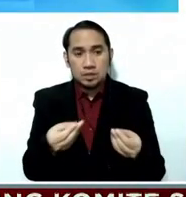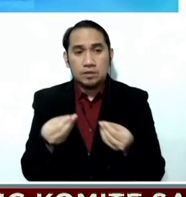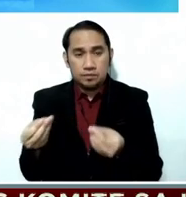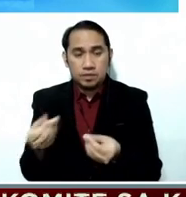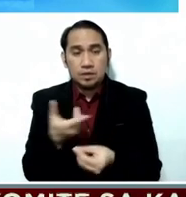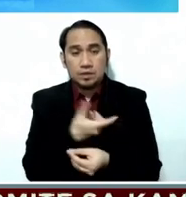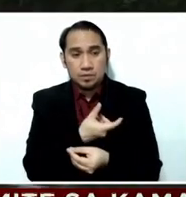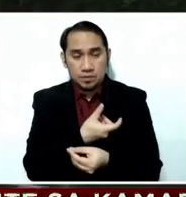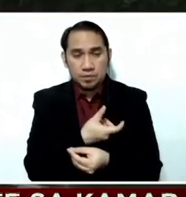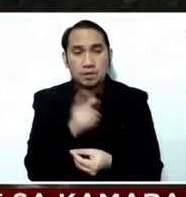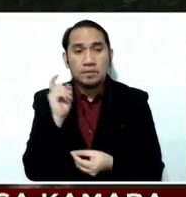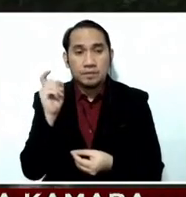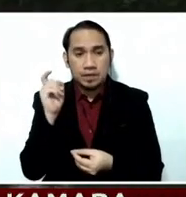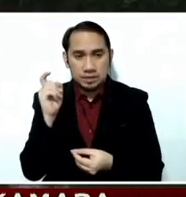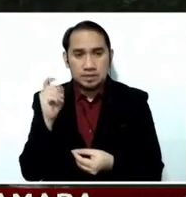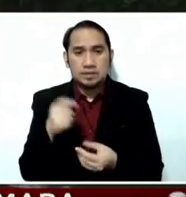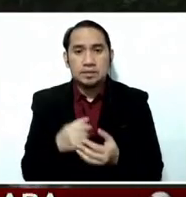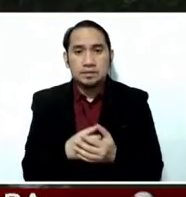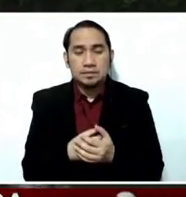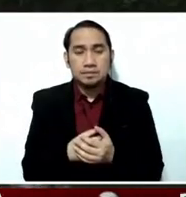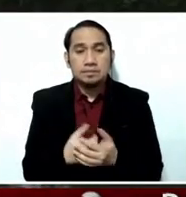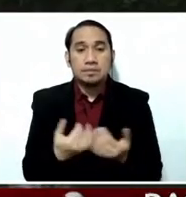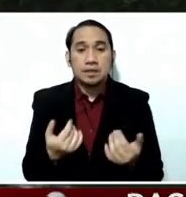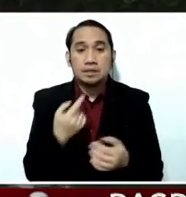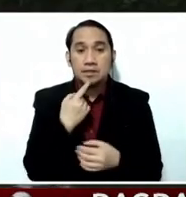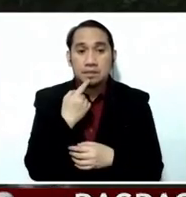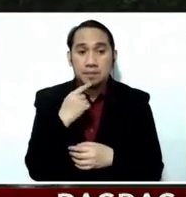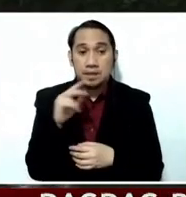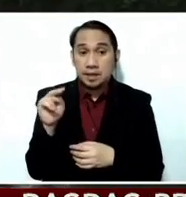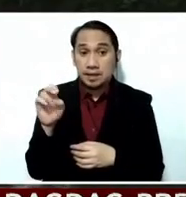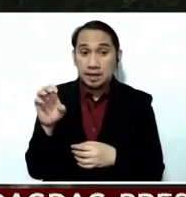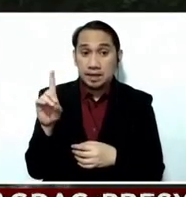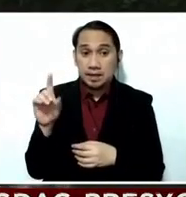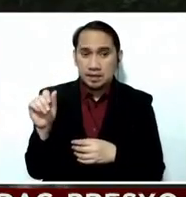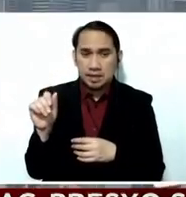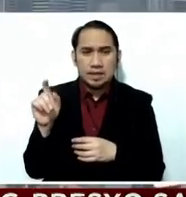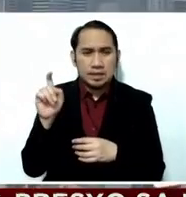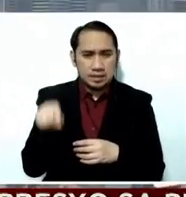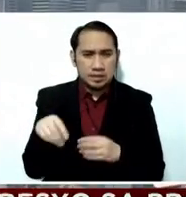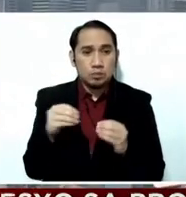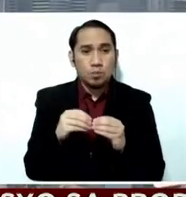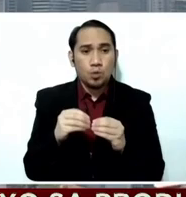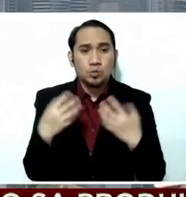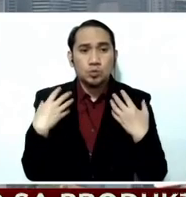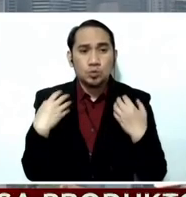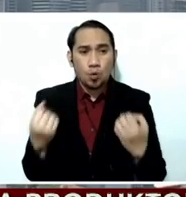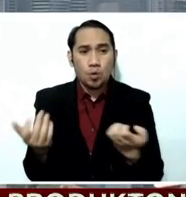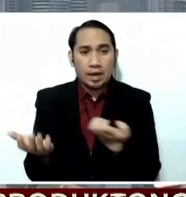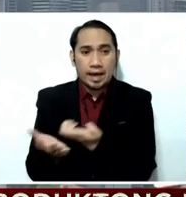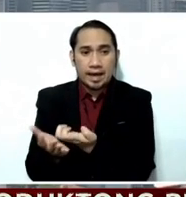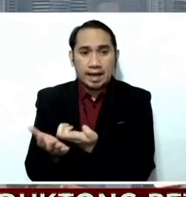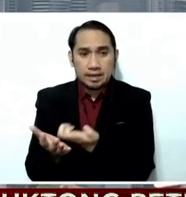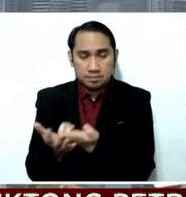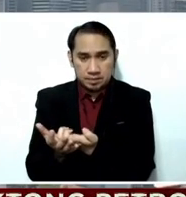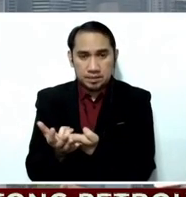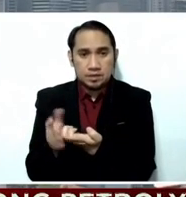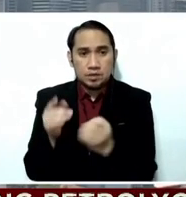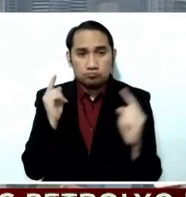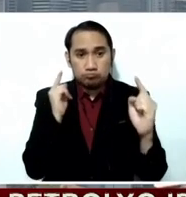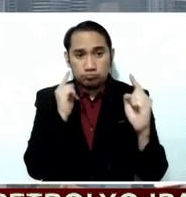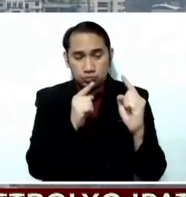as fast as we can. Sinabi ng NEDA na kailangan palakasin ang ekonomiya para maabot ang growth target na 6.5